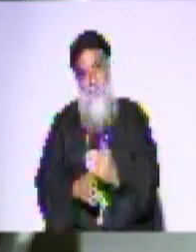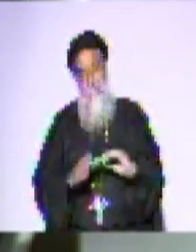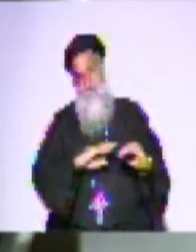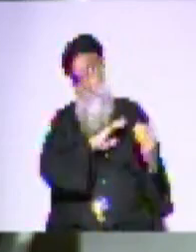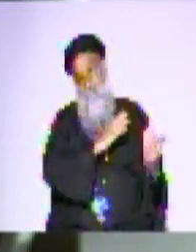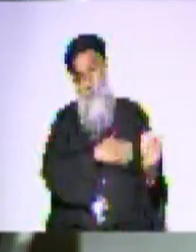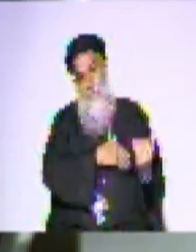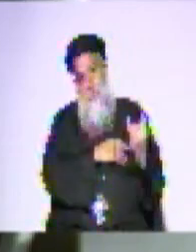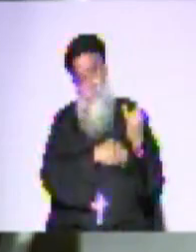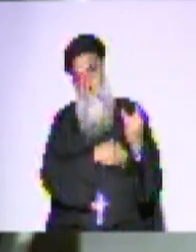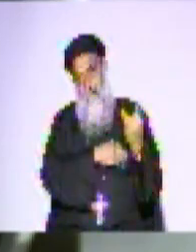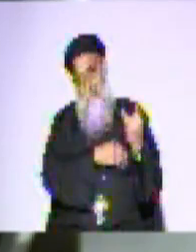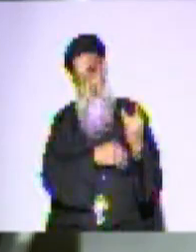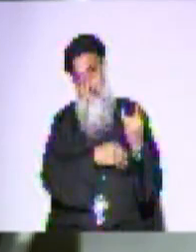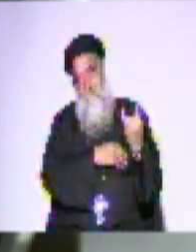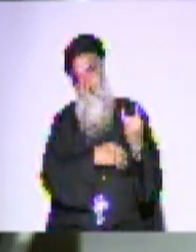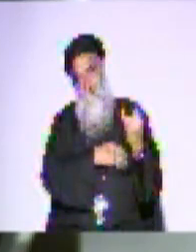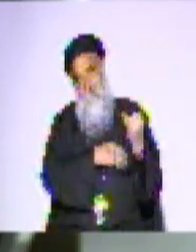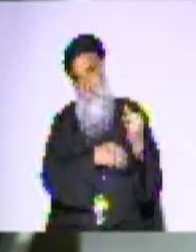قبل المعمودية.